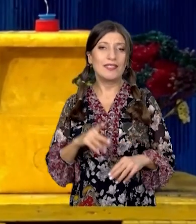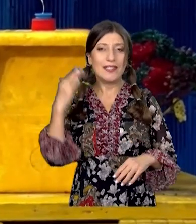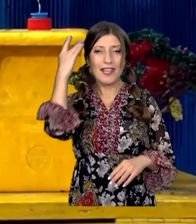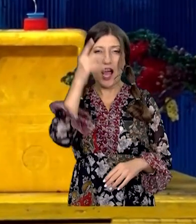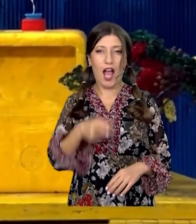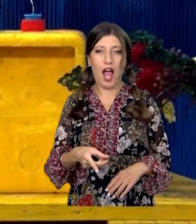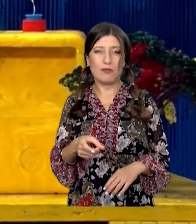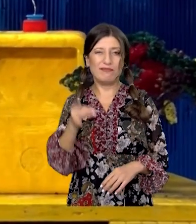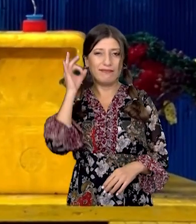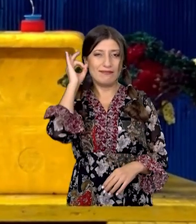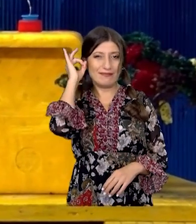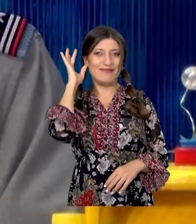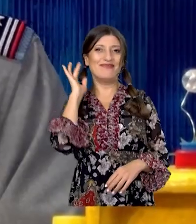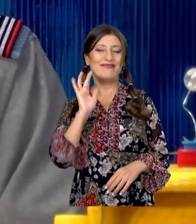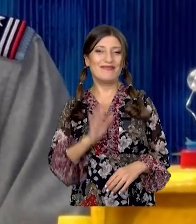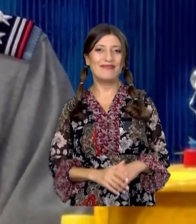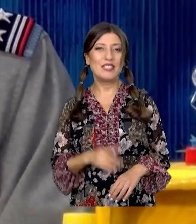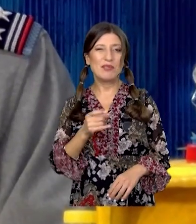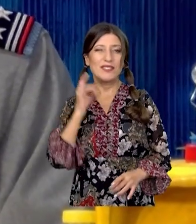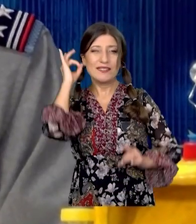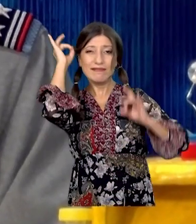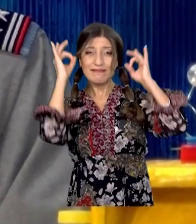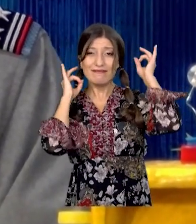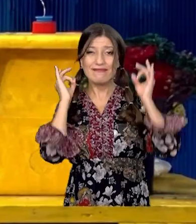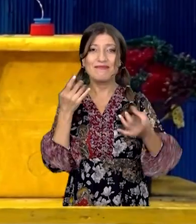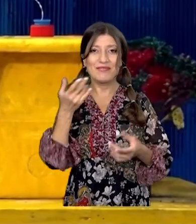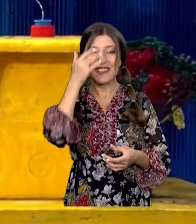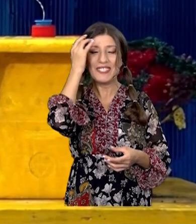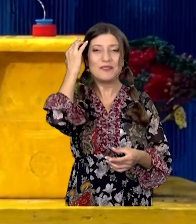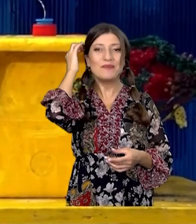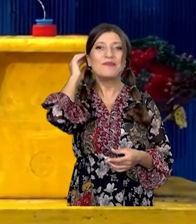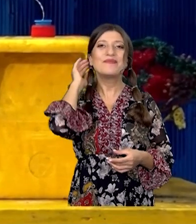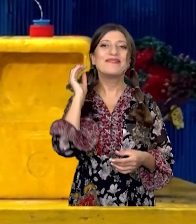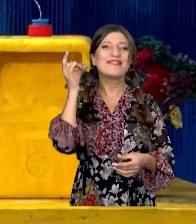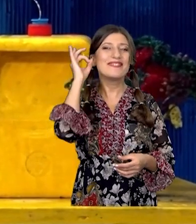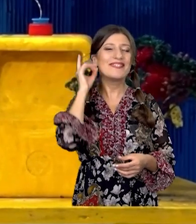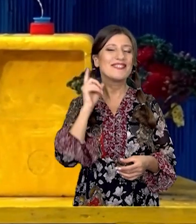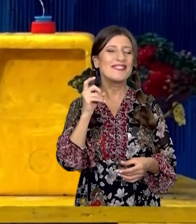ատրճանակի կրակոցով ինչպես սովորաբար անում ենք մի քիչ աղմուկ աղաղակ անենք չէ երկը